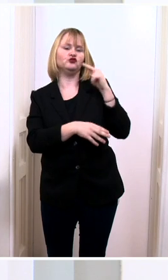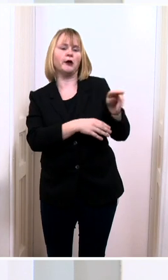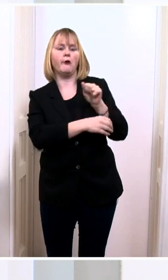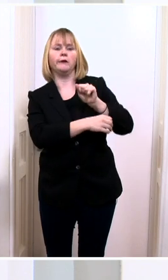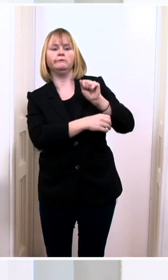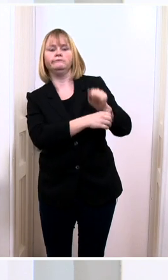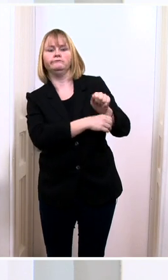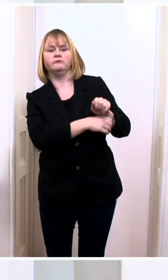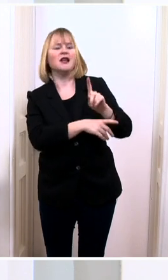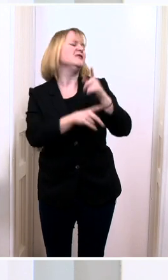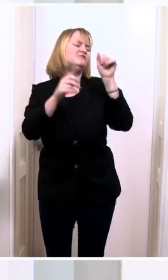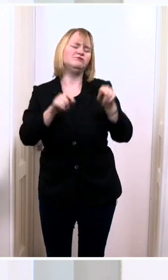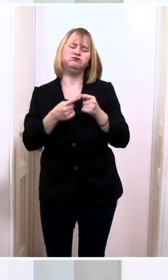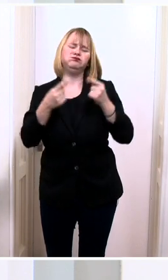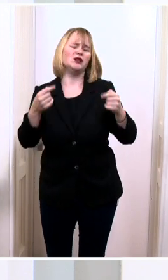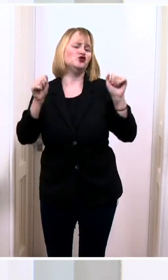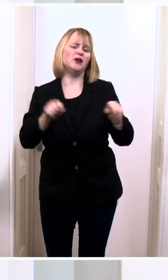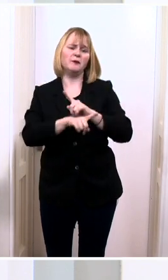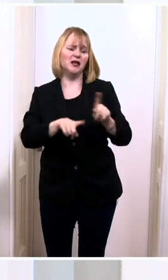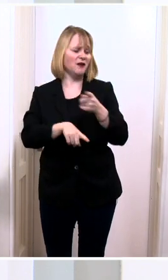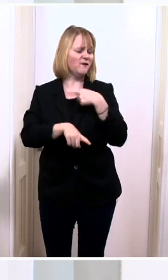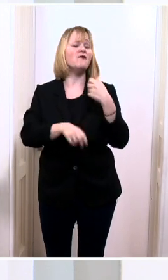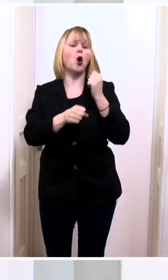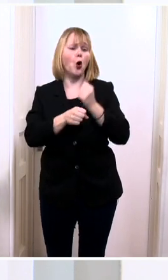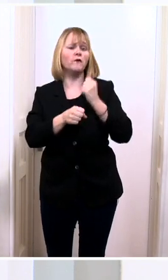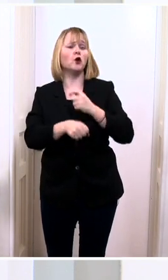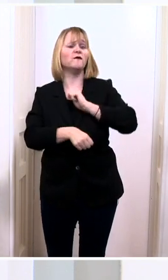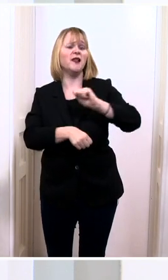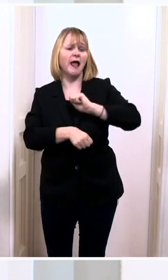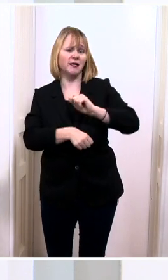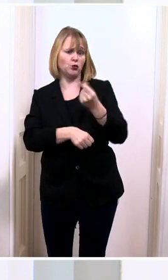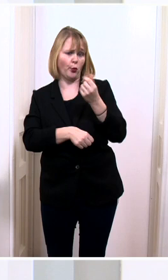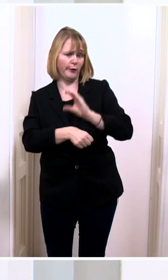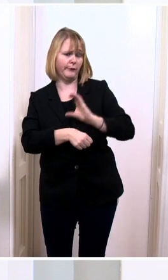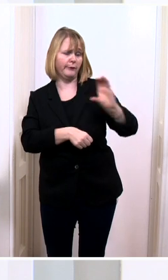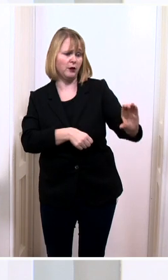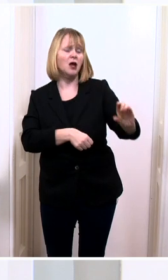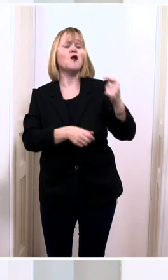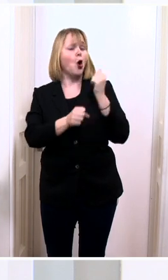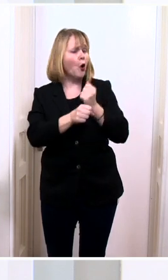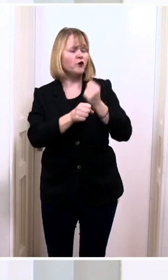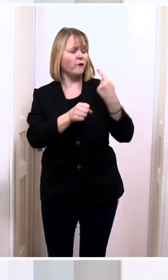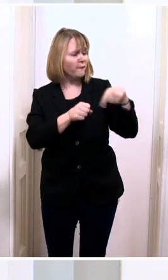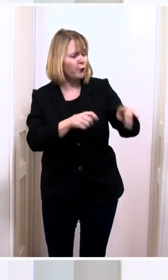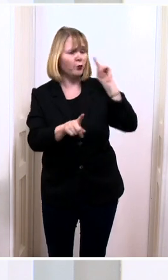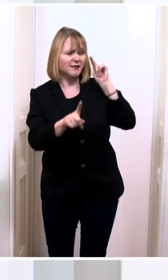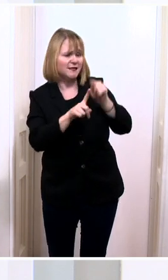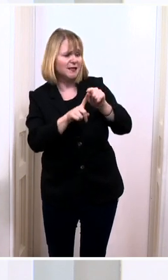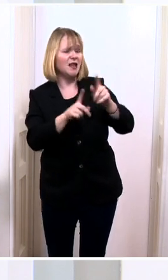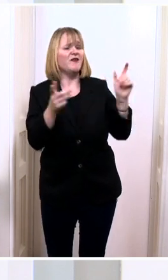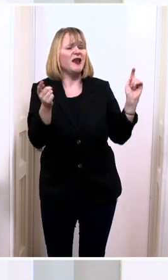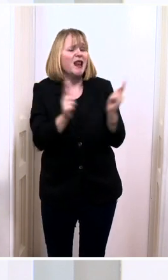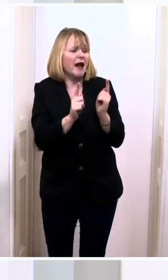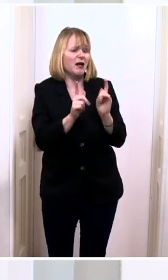Das Gegenteil ist der Fall. Viele der Leistungen zielen sehr direkt auf Einzel- und Kleinstbetriebe ab. Wir sind uns